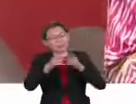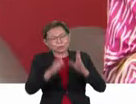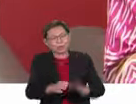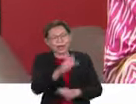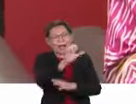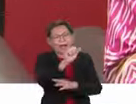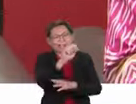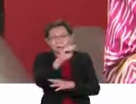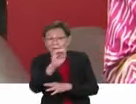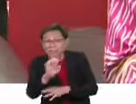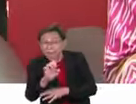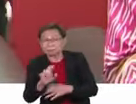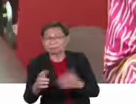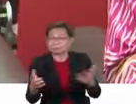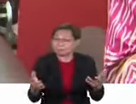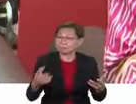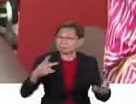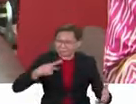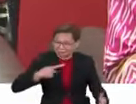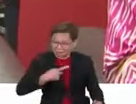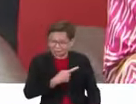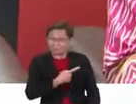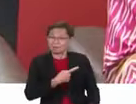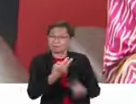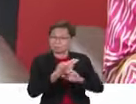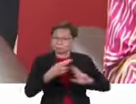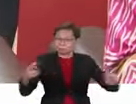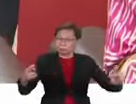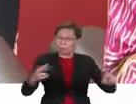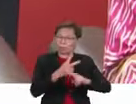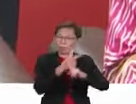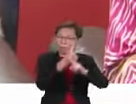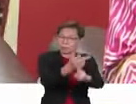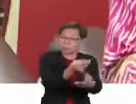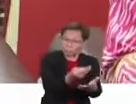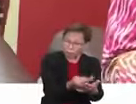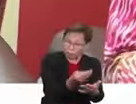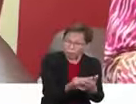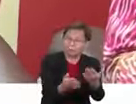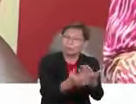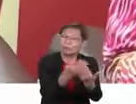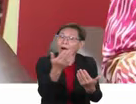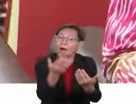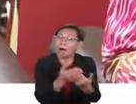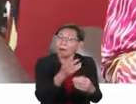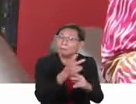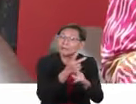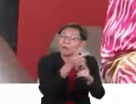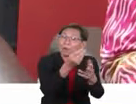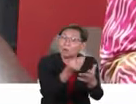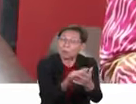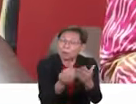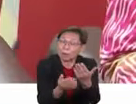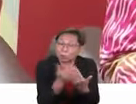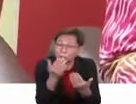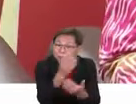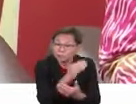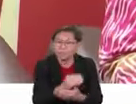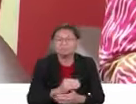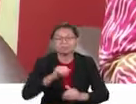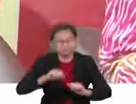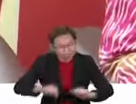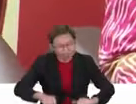SME di mana kita menyediakan satu pinjaman mudah dan